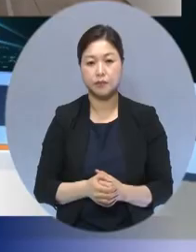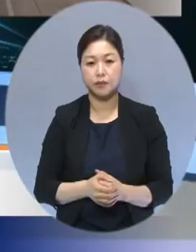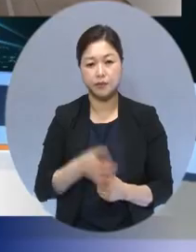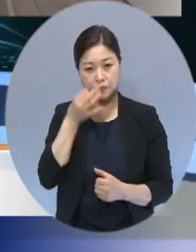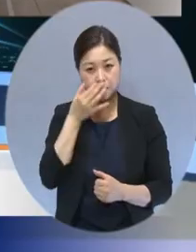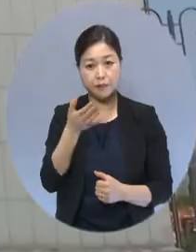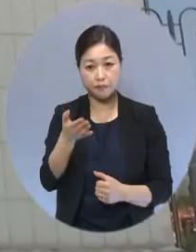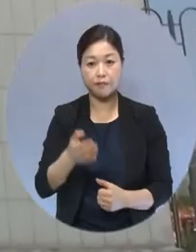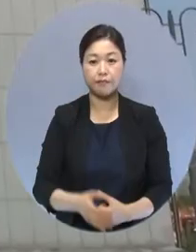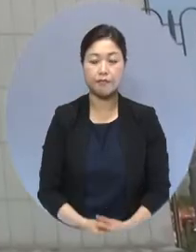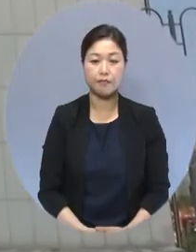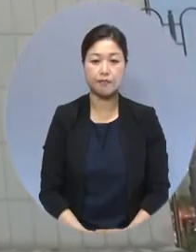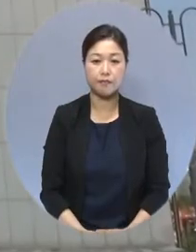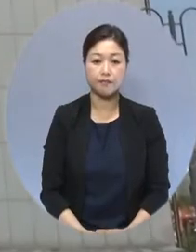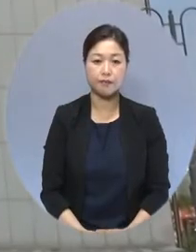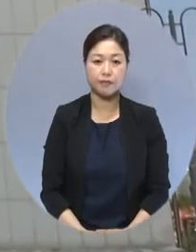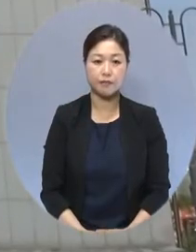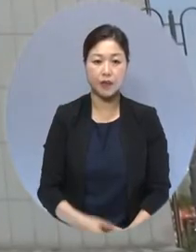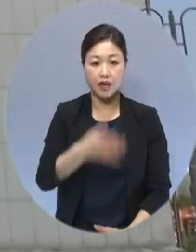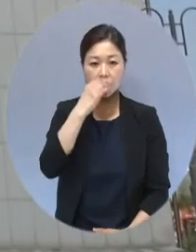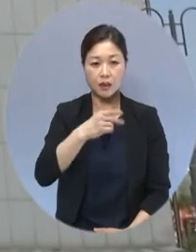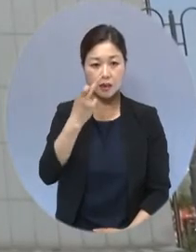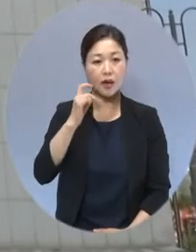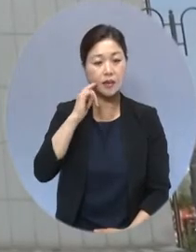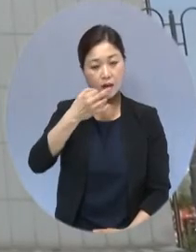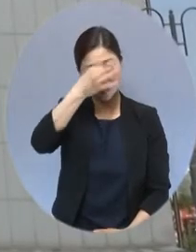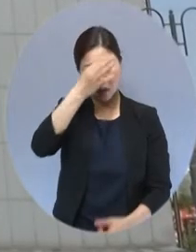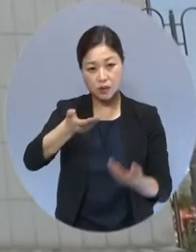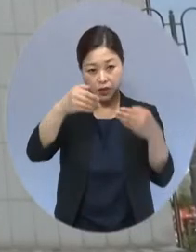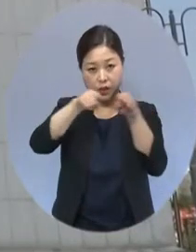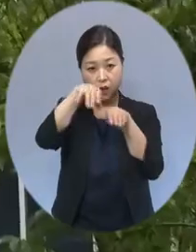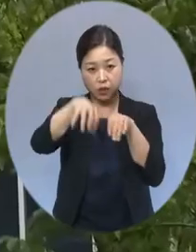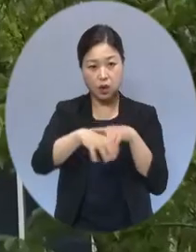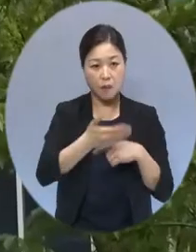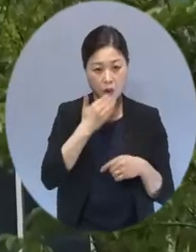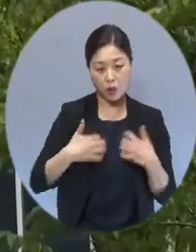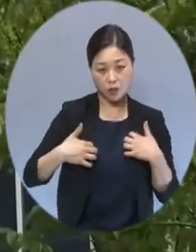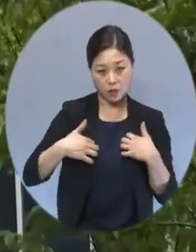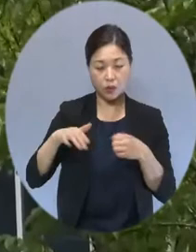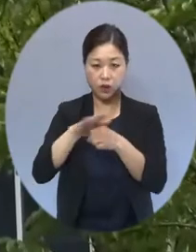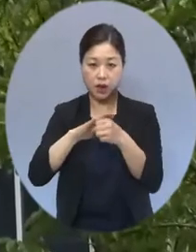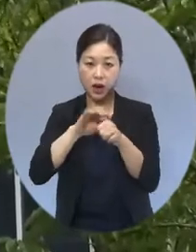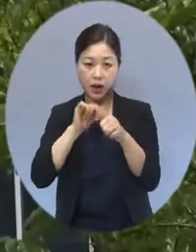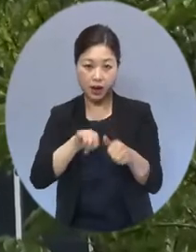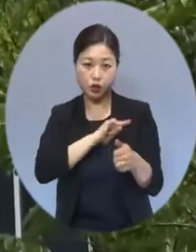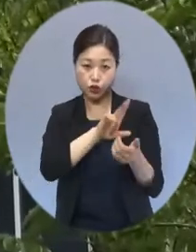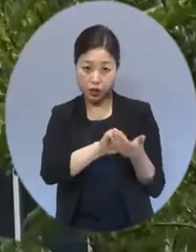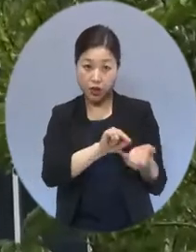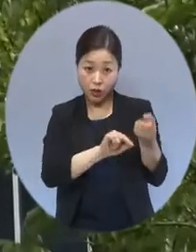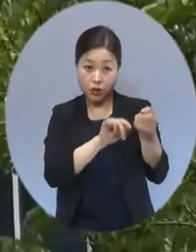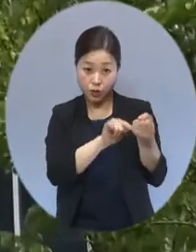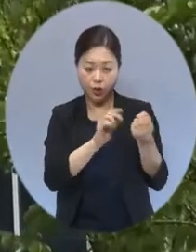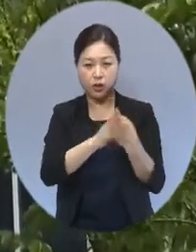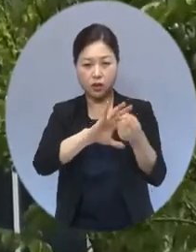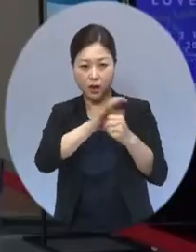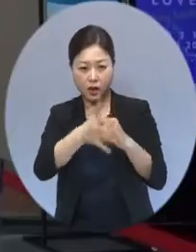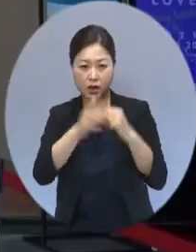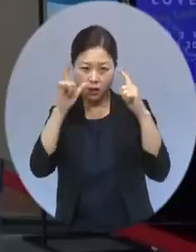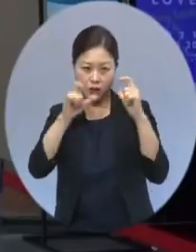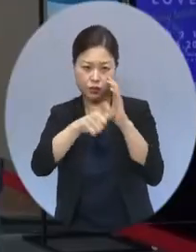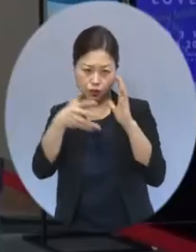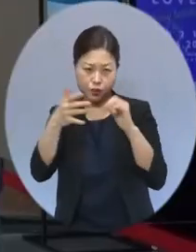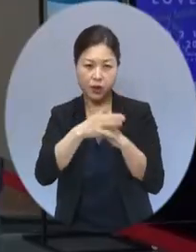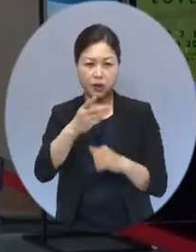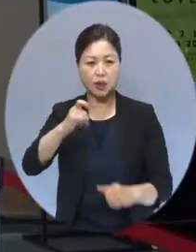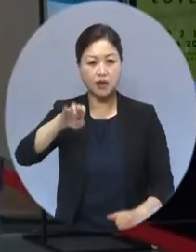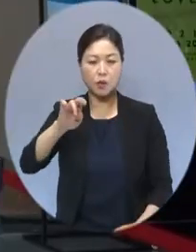소개합니다. 익산 예술의 전당에서 먹고 즐기고 사랑하라는 주제로 세계적인 사진작가 테리